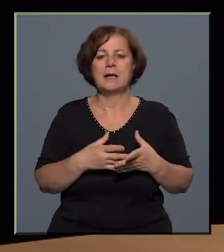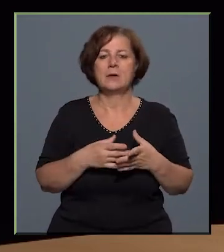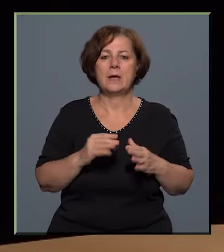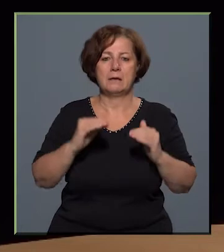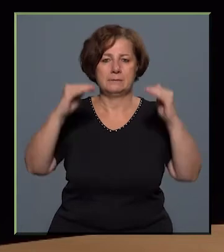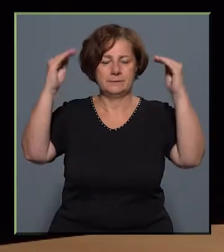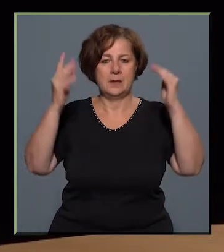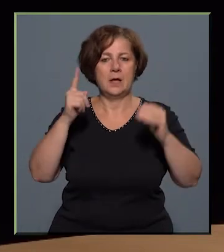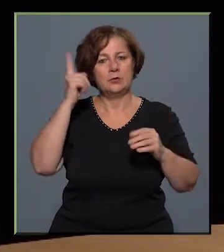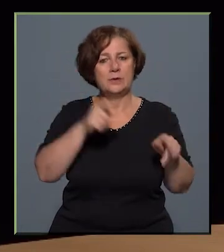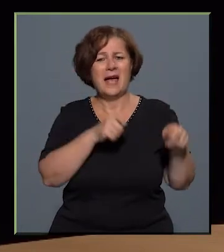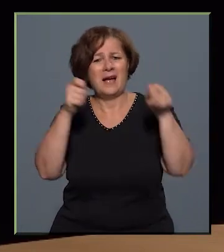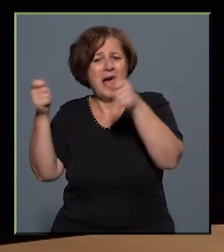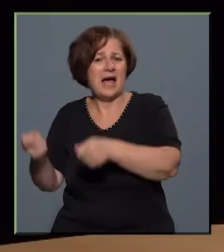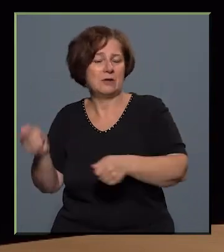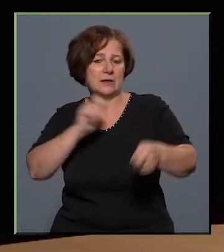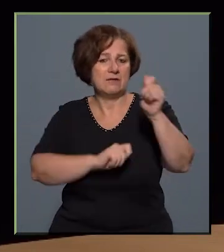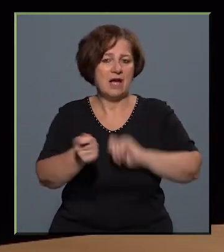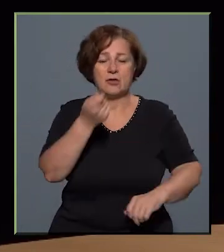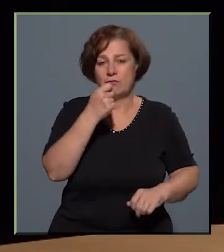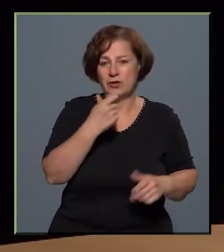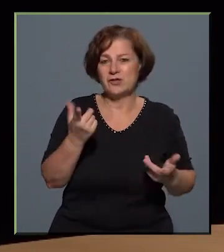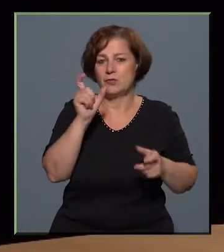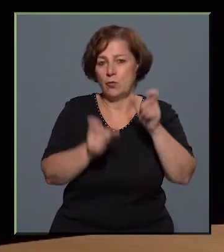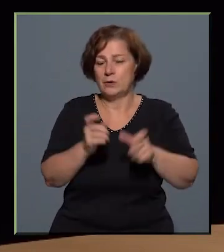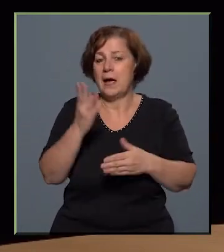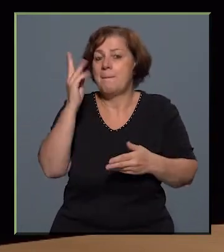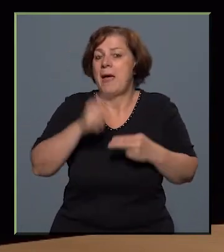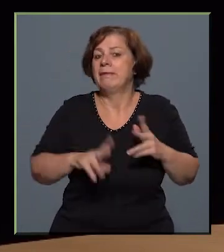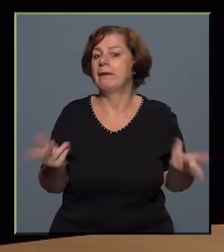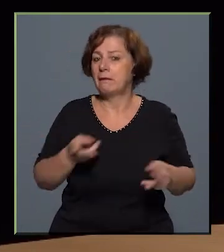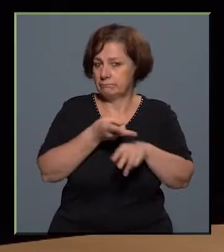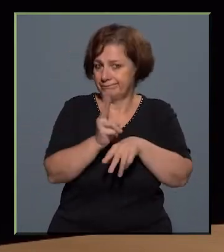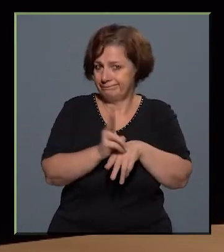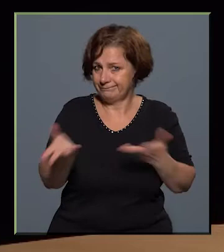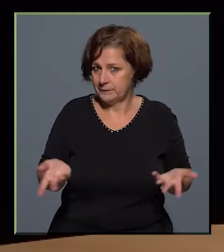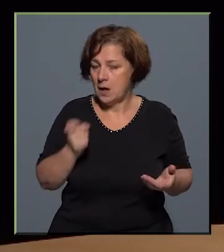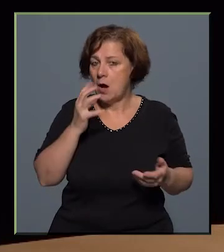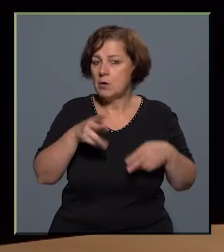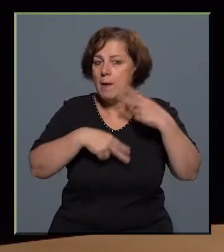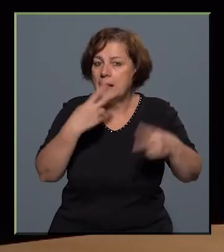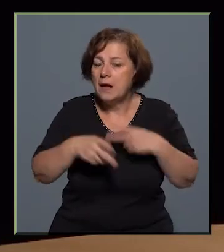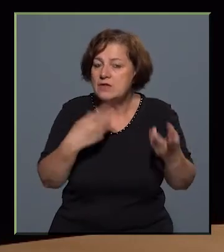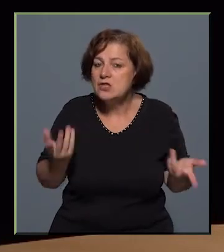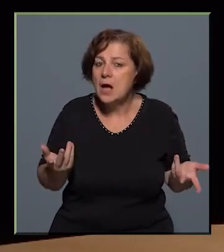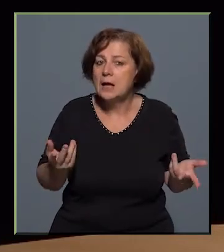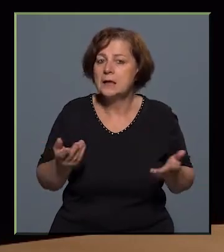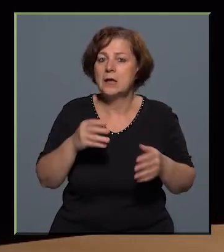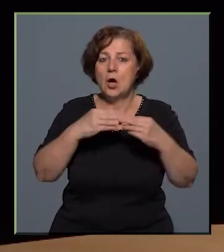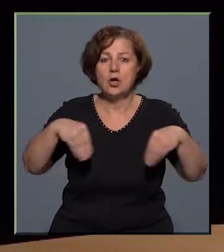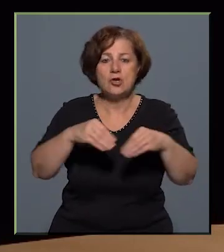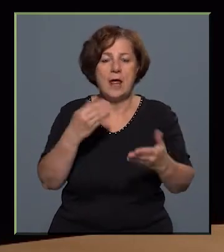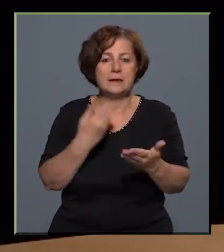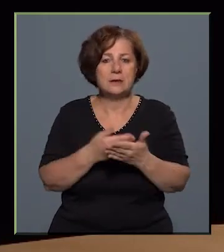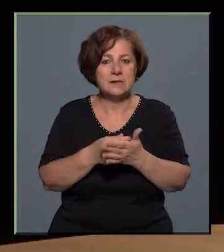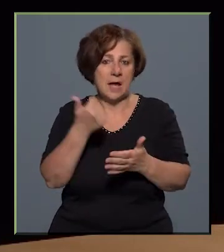begyűrűznek, át tudnák hárítani a vásárlóra, a fogyasztóra, de kérdés meddig, hiszen majd, amikor meg kell vizsgálni a családi